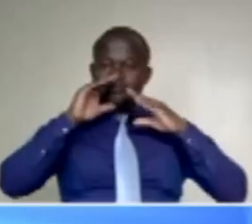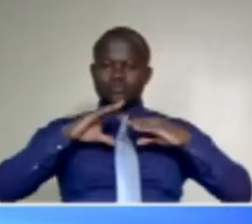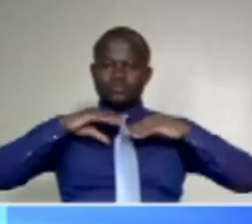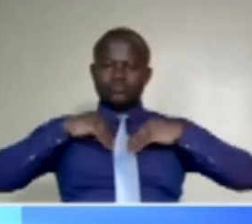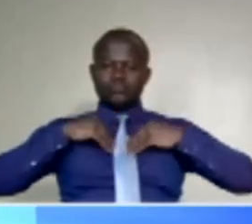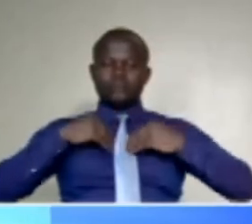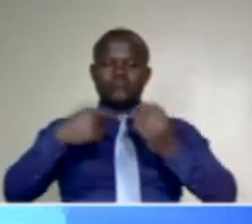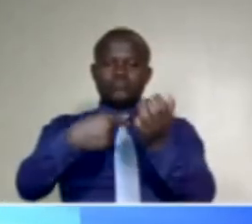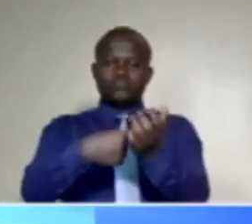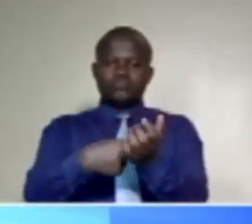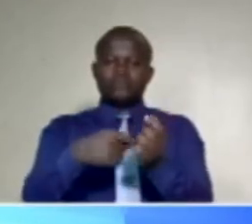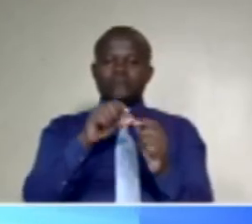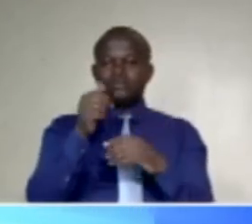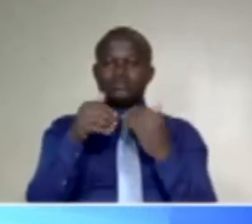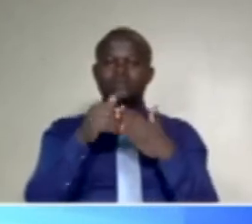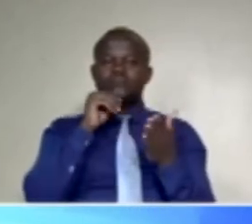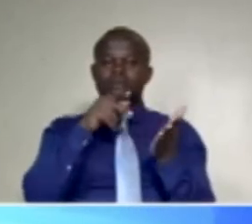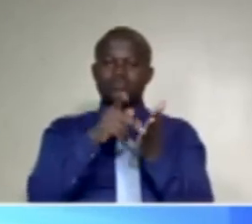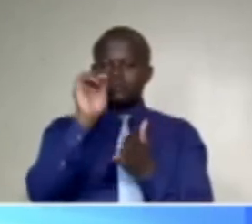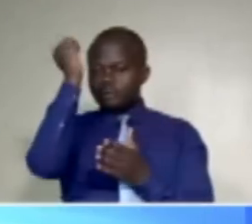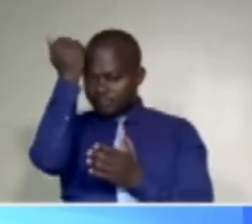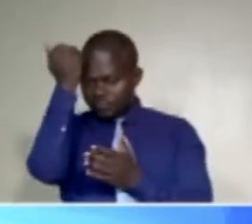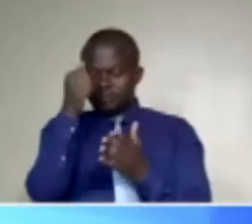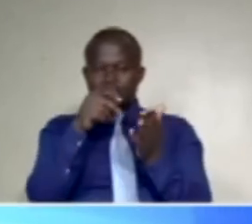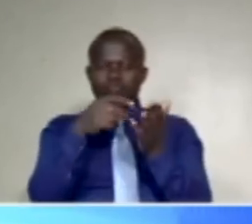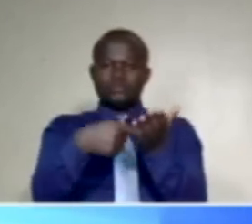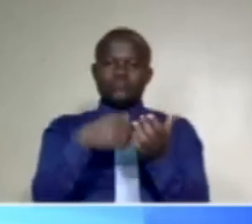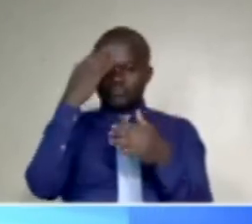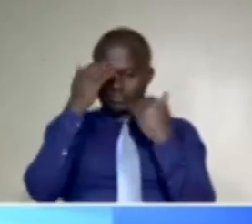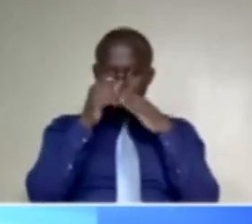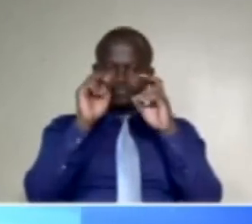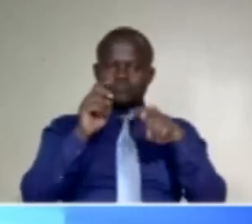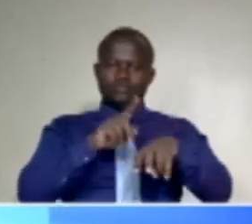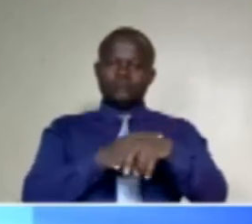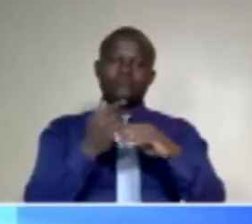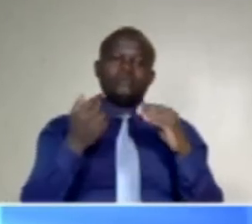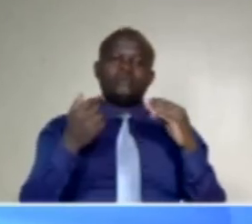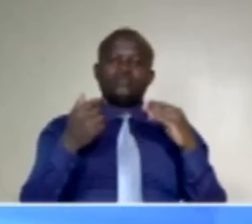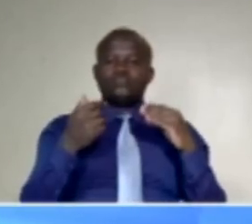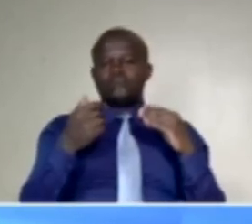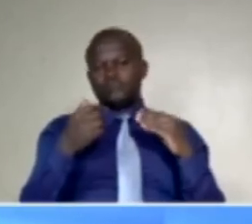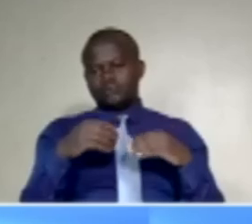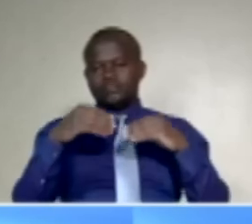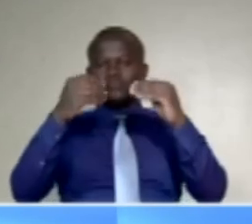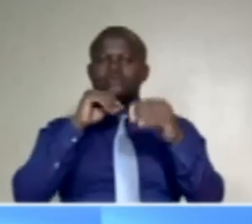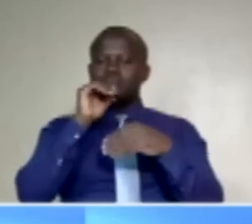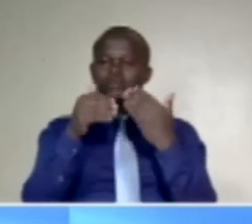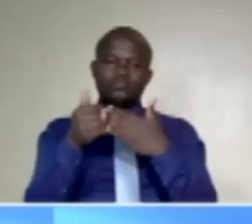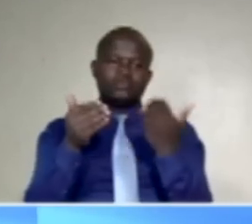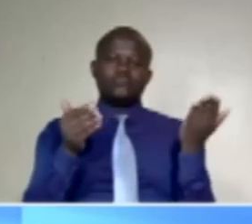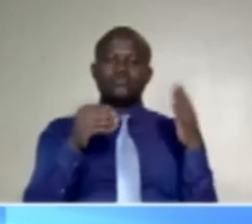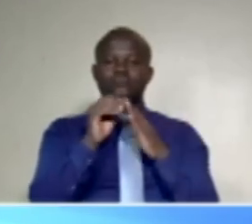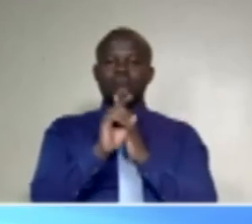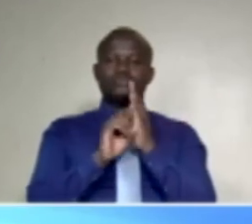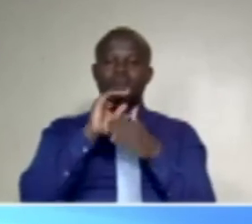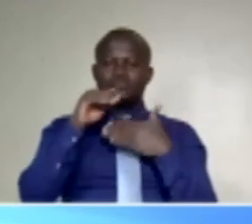bataremererwa kwivuza abandi ntibishyura ubwisungane mu kwivuza kubera ko ubwo bimukiraga muri aka karere ngo batiyimuje mu